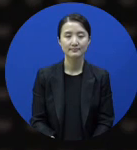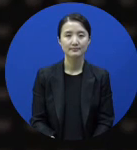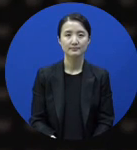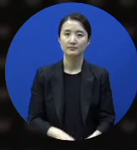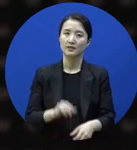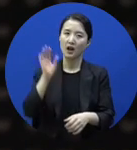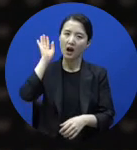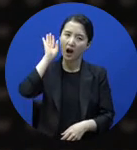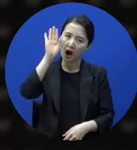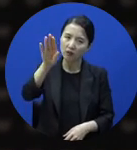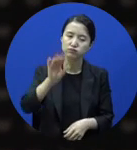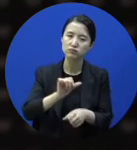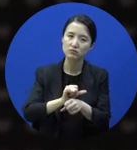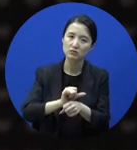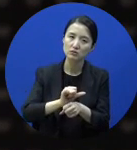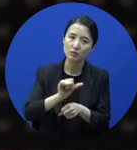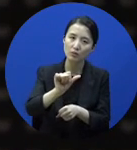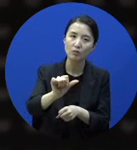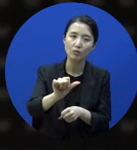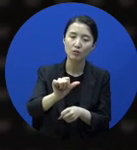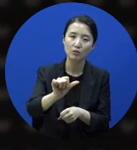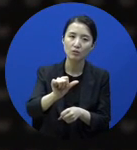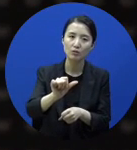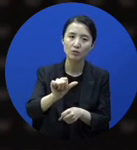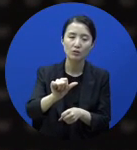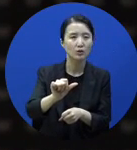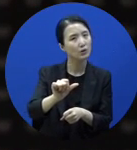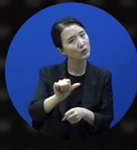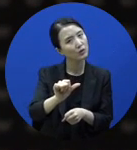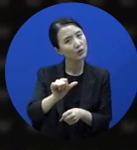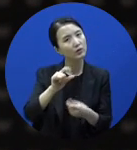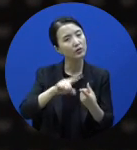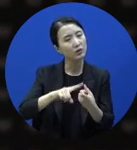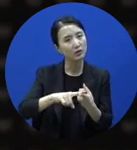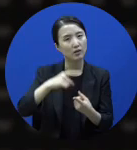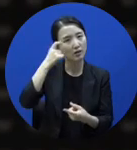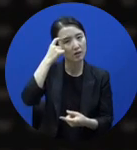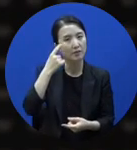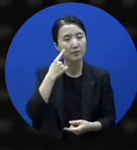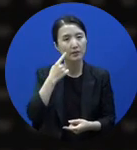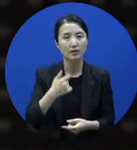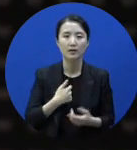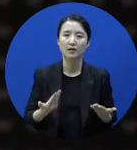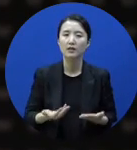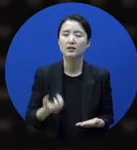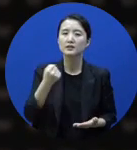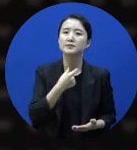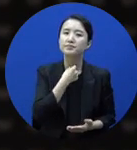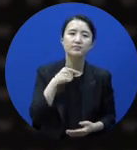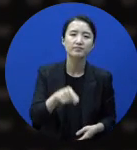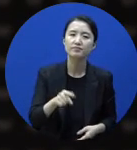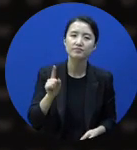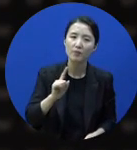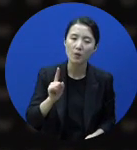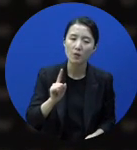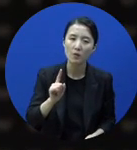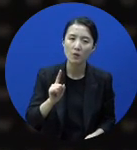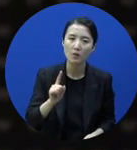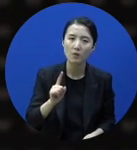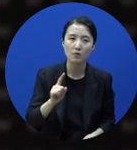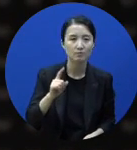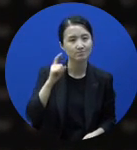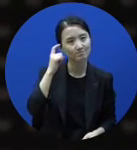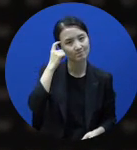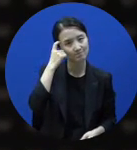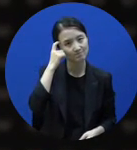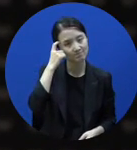좀 들어보면 5년 후, 5년 후에 대한 이야기를 한번 해보는 거죠. 5년 후. 5년 후 어떤 직업을 갖고 싶은가 한번 직업을